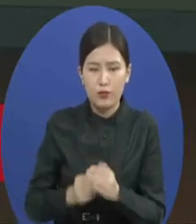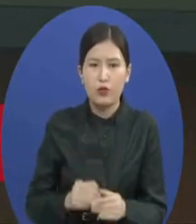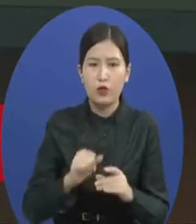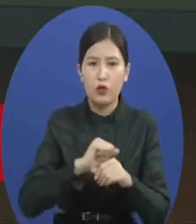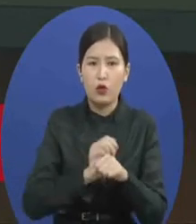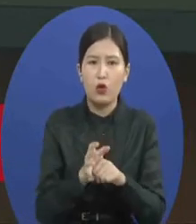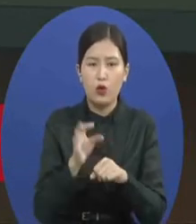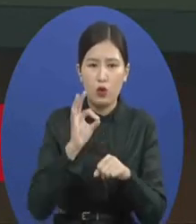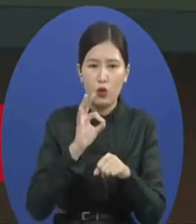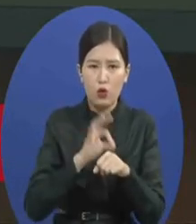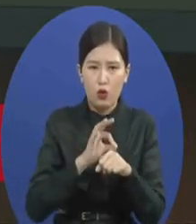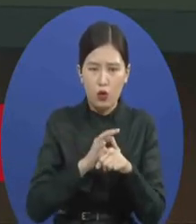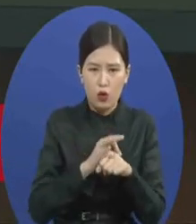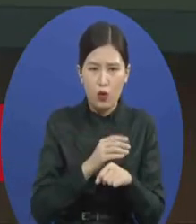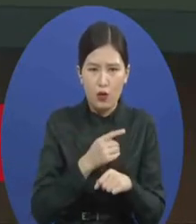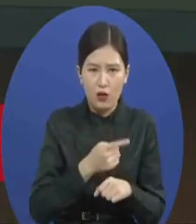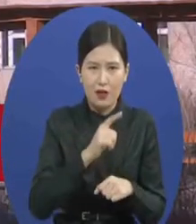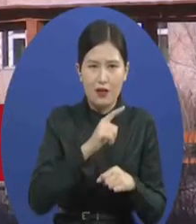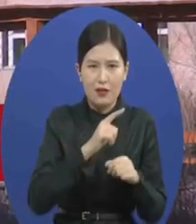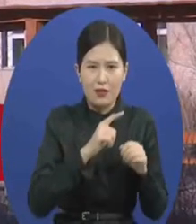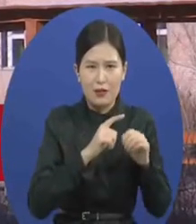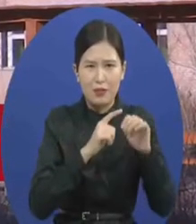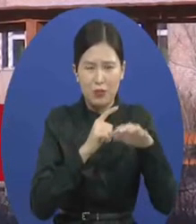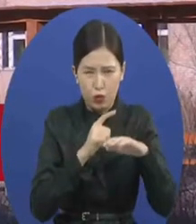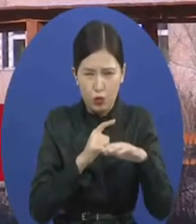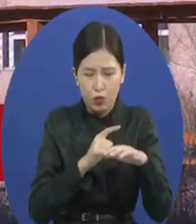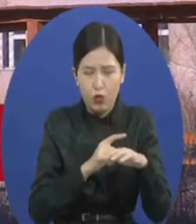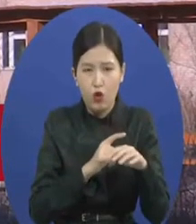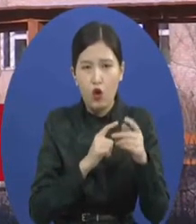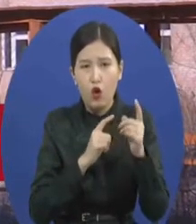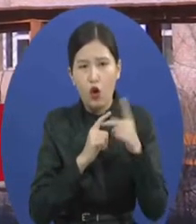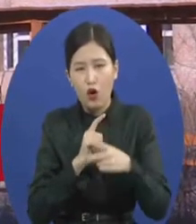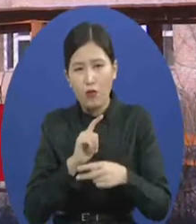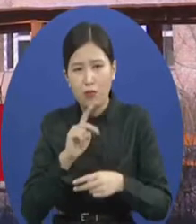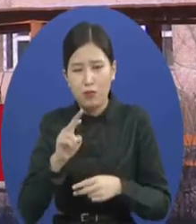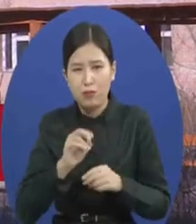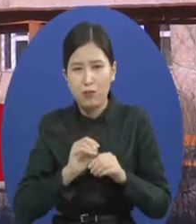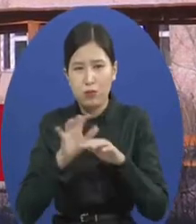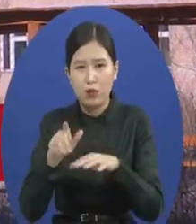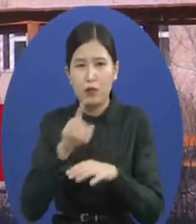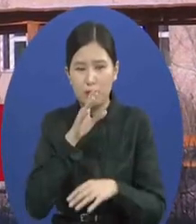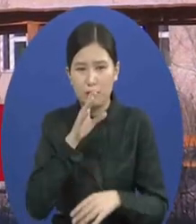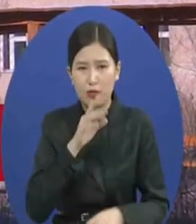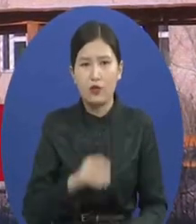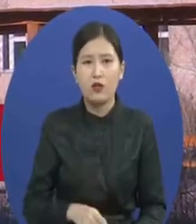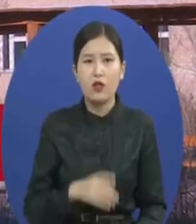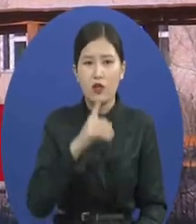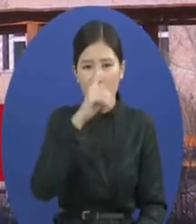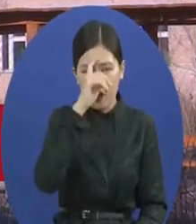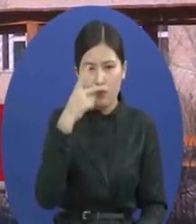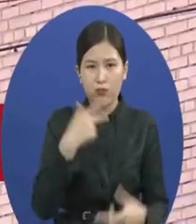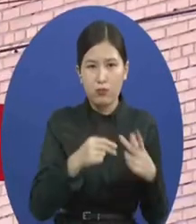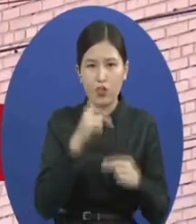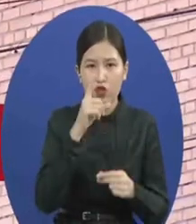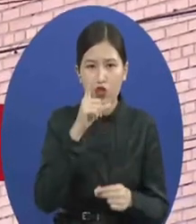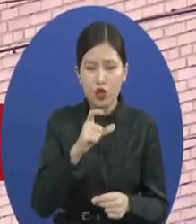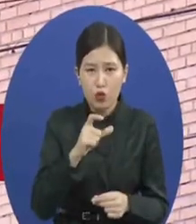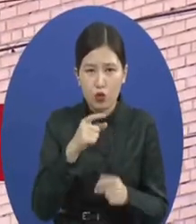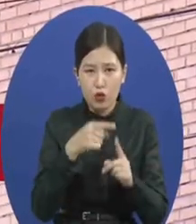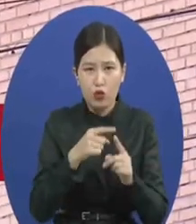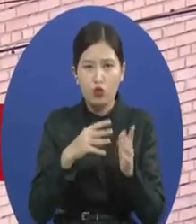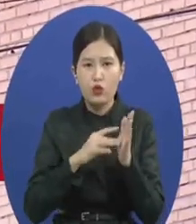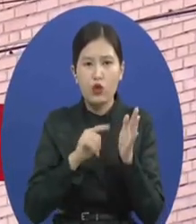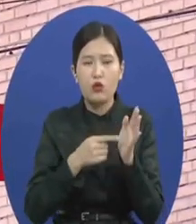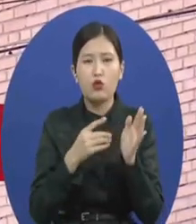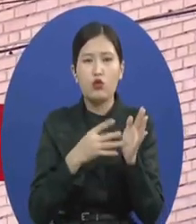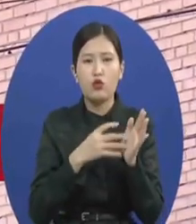дэгдэлтэй 2 дахь давлгаа эхлэх магадлал байна. За харин эмчилгээний дундаж өртөх нь 1 хүний 9.9 сая төгрөг, шинжилгээний шууд